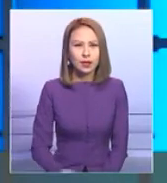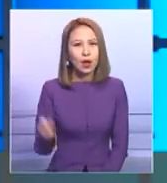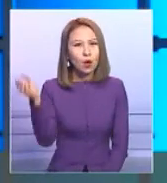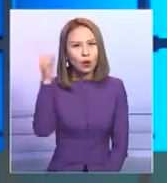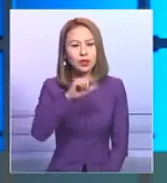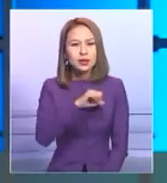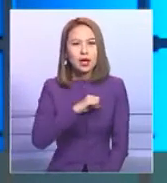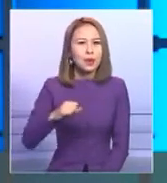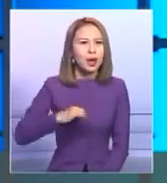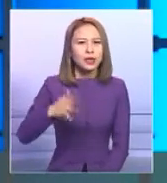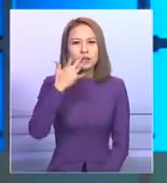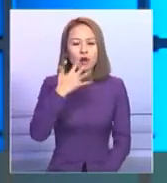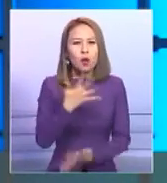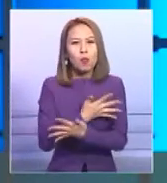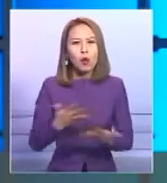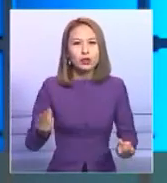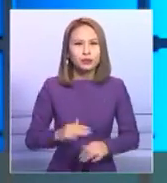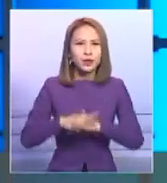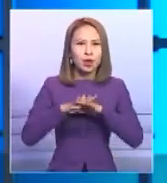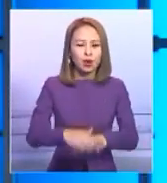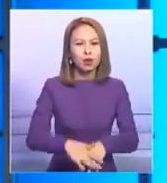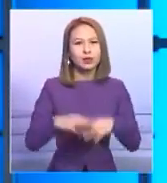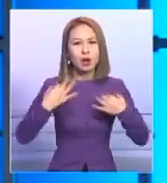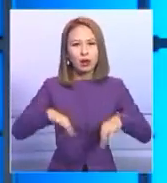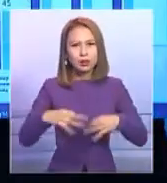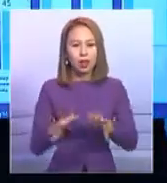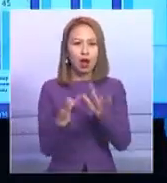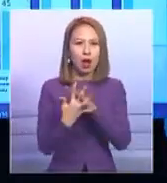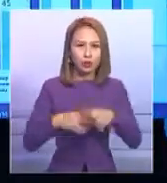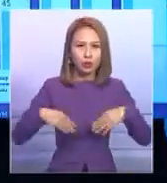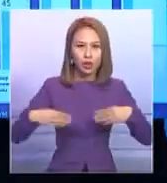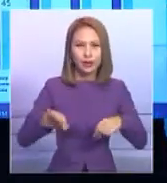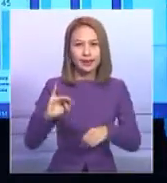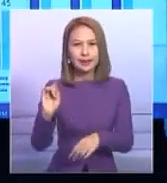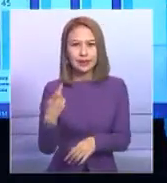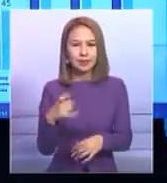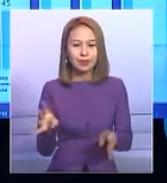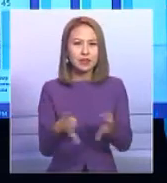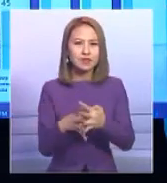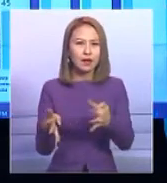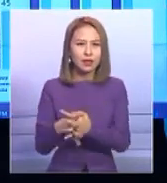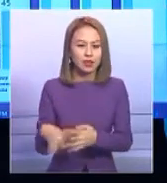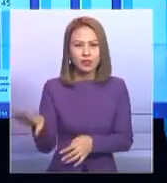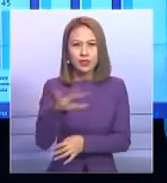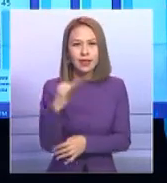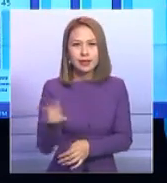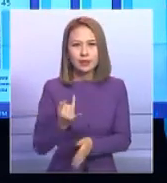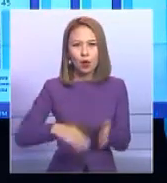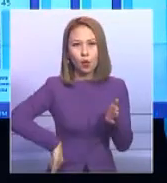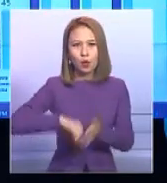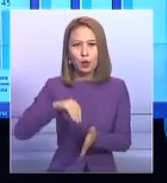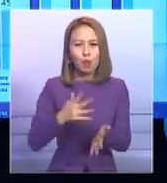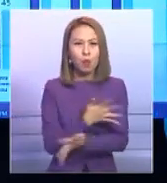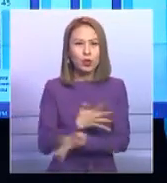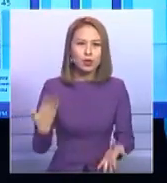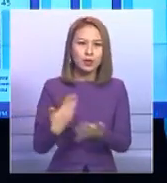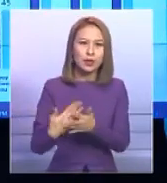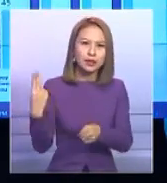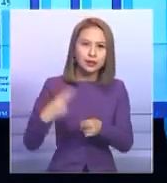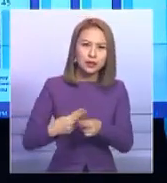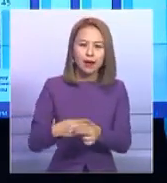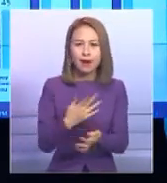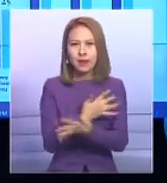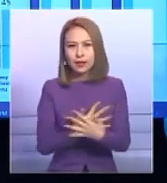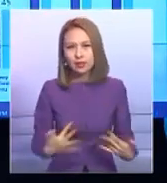Анықталғанда шетелдік инвесторларды көлік құрастыру, ауыл шаруашылығы, сауда-саттық және химиялық өнеркәсіп салалары қызықтырады. Ал металлургия секілді кен орындары